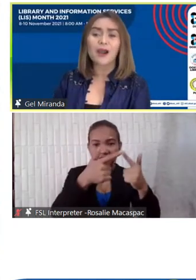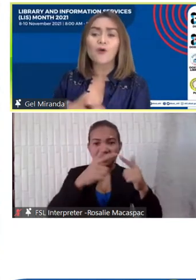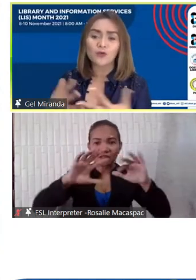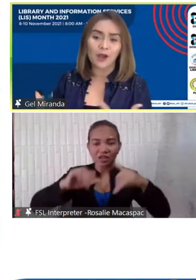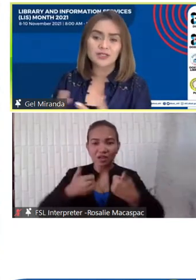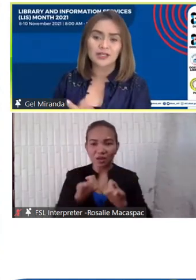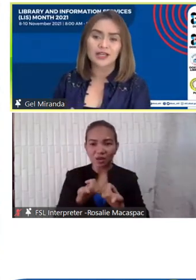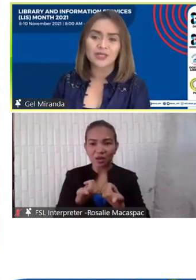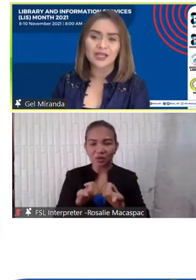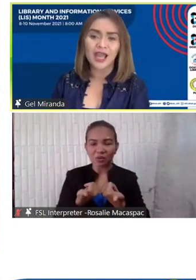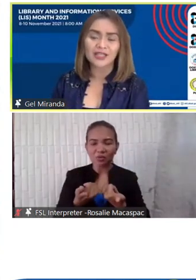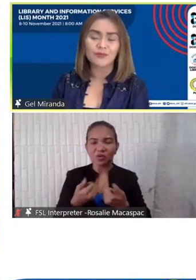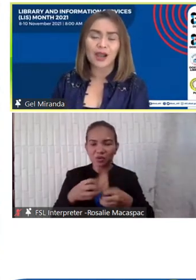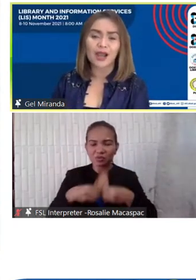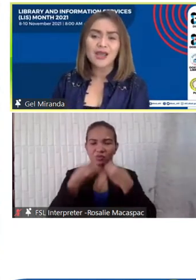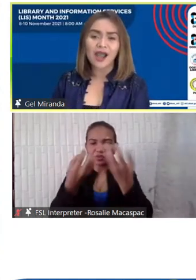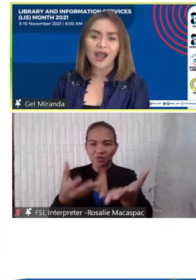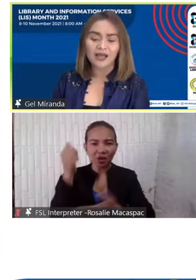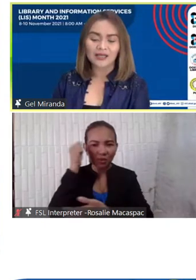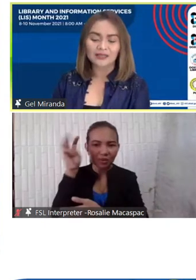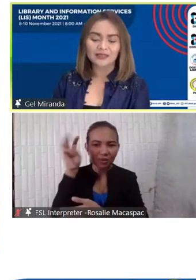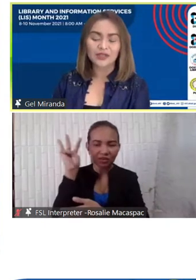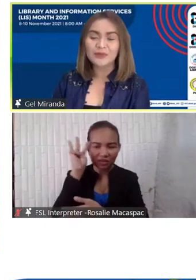natin ipauunawa sa karamihan yung mga